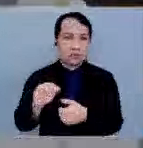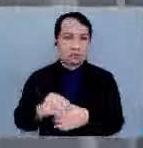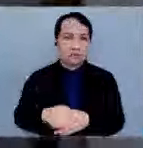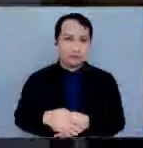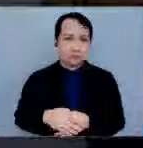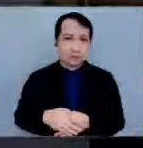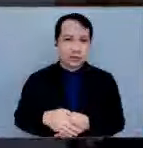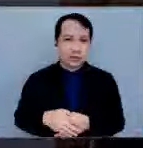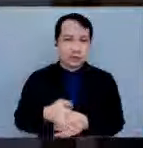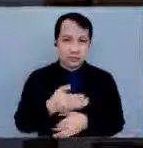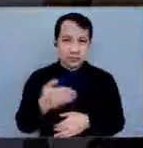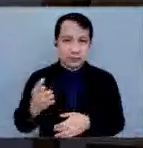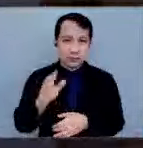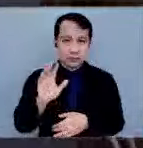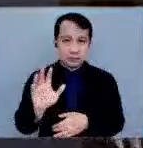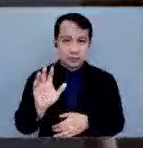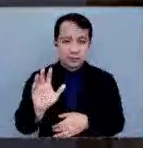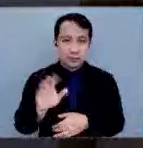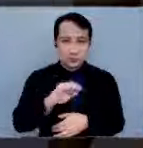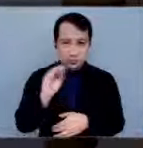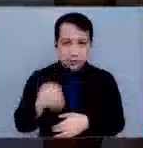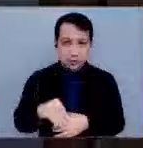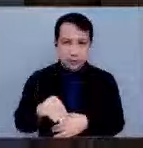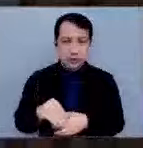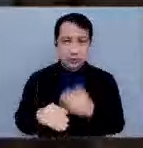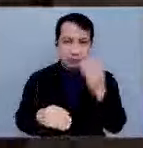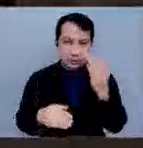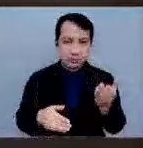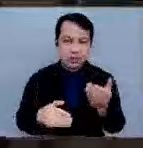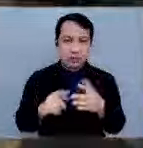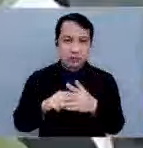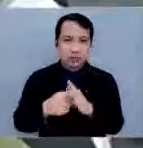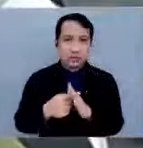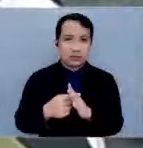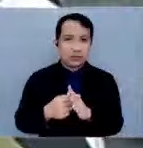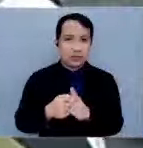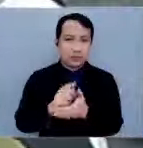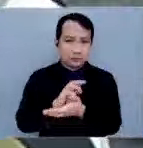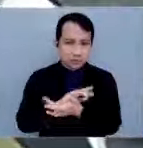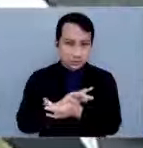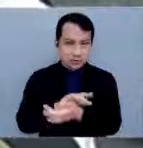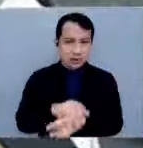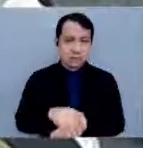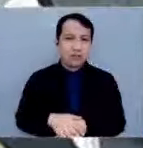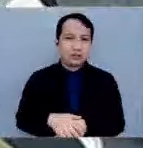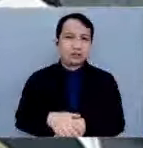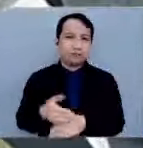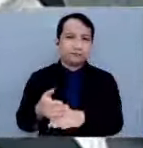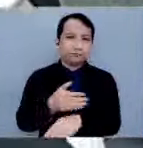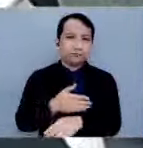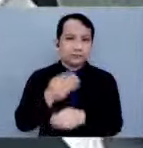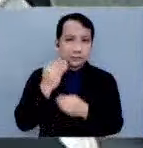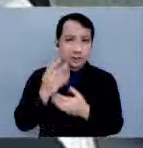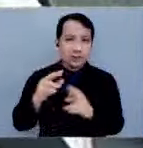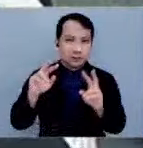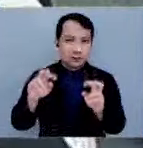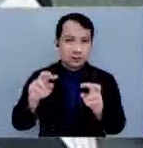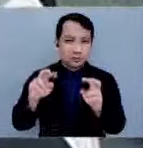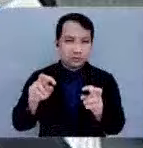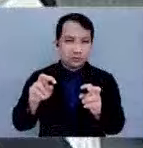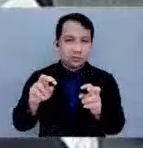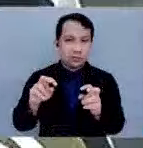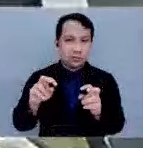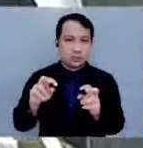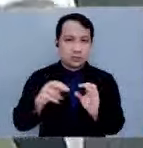Halos 50% yan na mas marami kumpara nung mag-umpisa ang pandemya. After the pandemic, there's what we call rebound in the